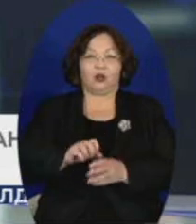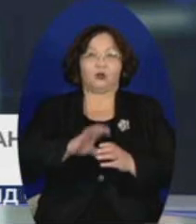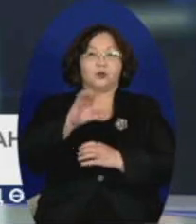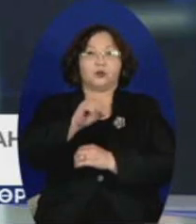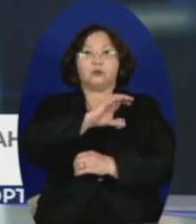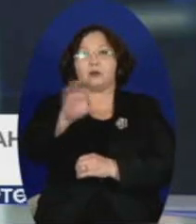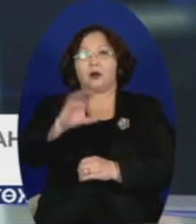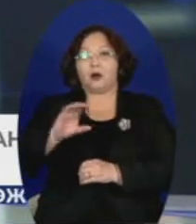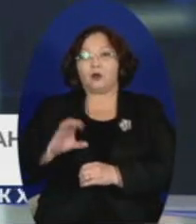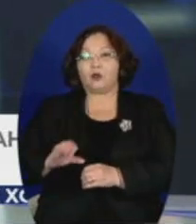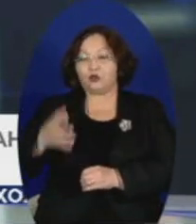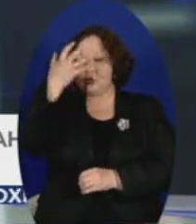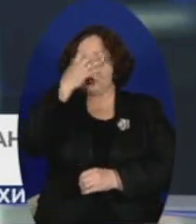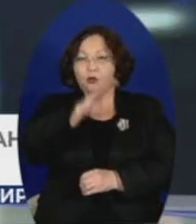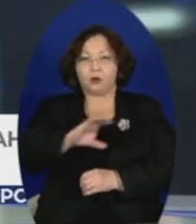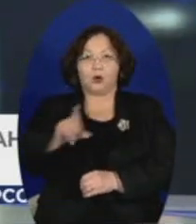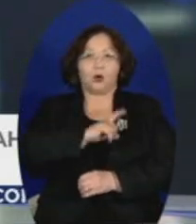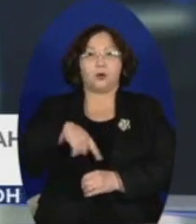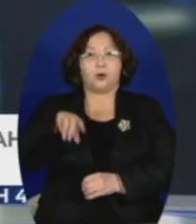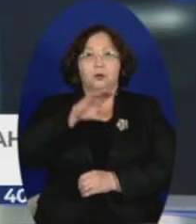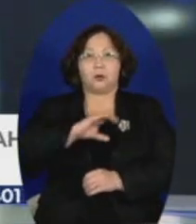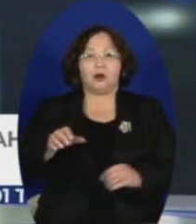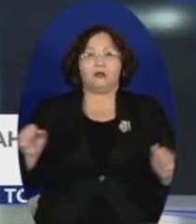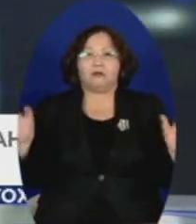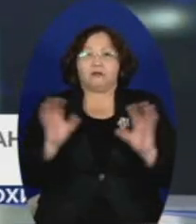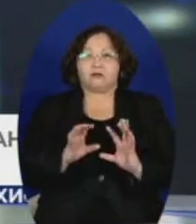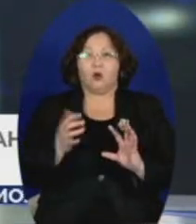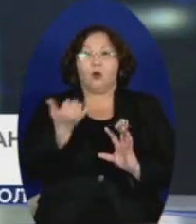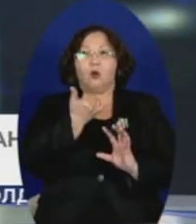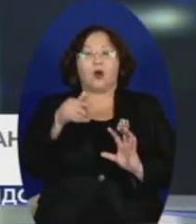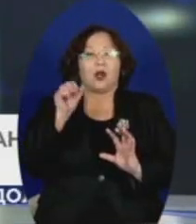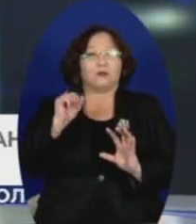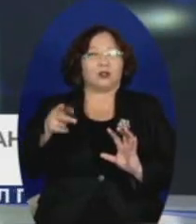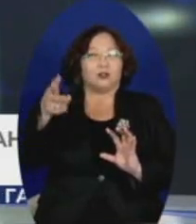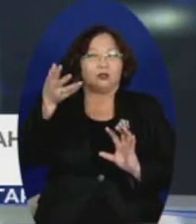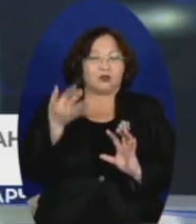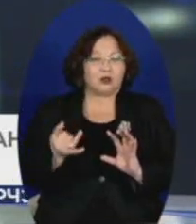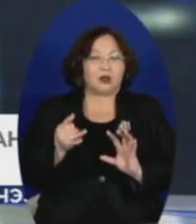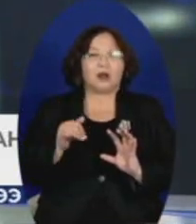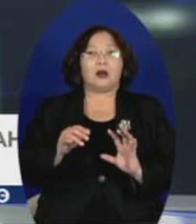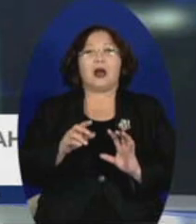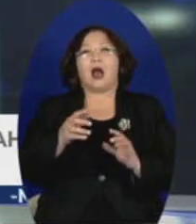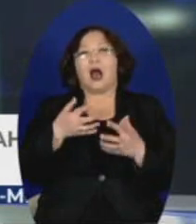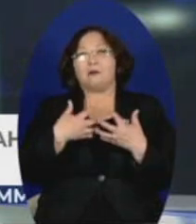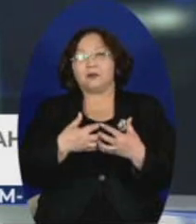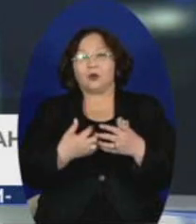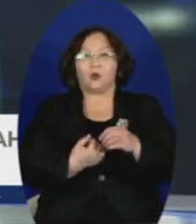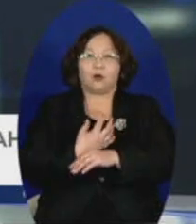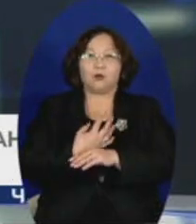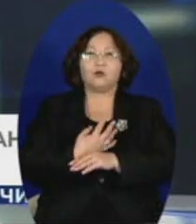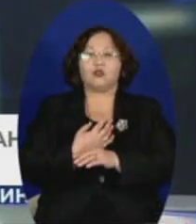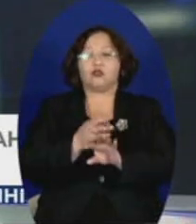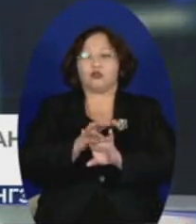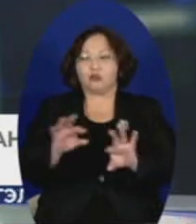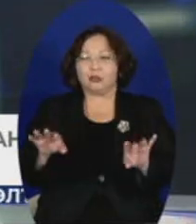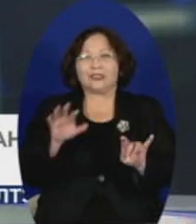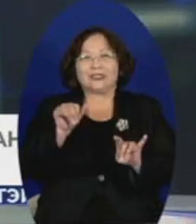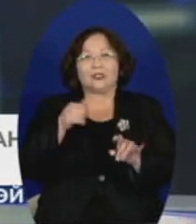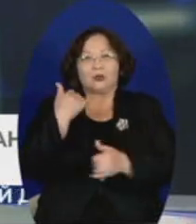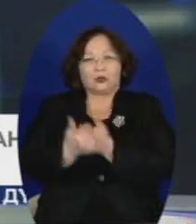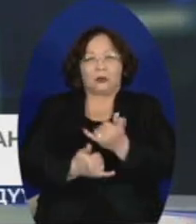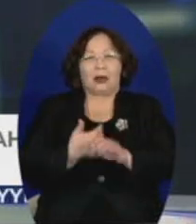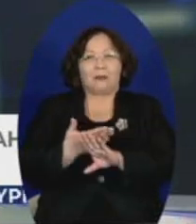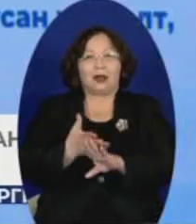улсын байгууллага төр хувийн хөгжлийн төлөөлөлүүд оролцож, уур амьсгалын өөрчлөлт болоод биологийн олон янз байдлыг хадгалах чиглэлээр хэлэлцсэн байна.